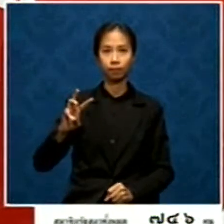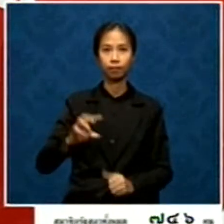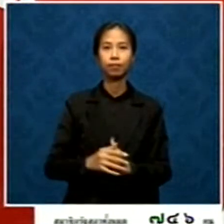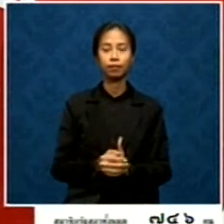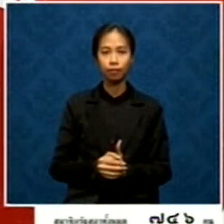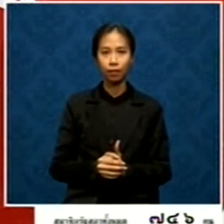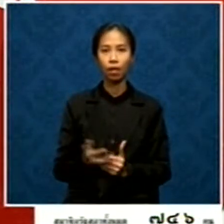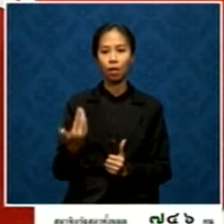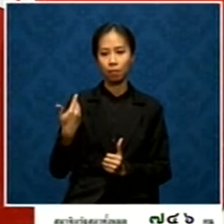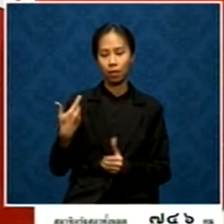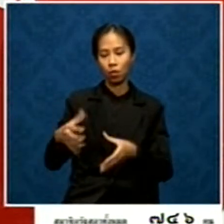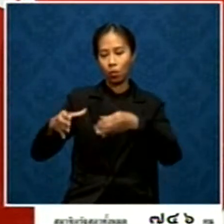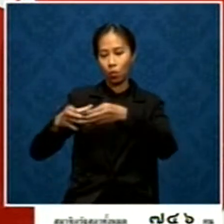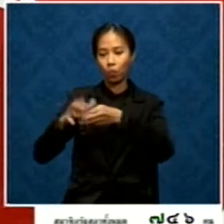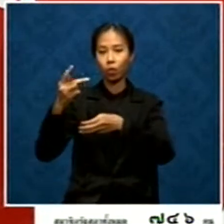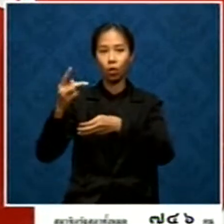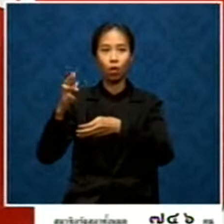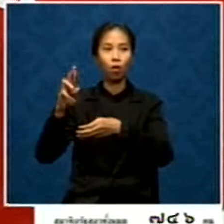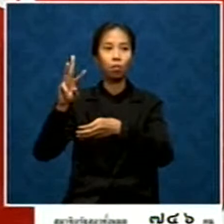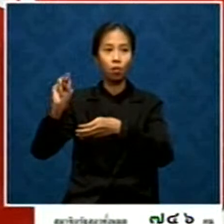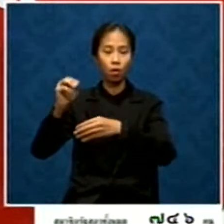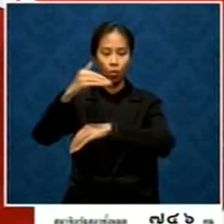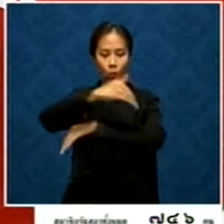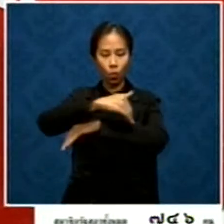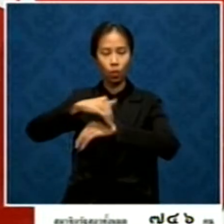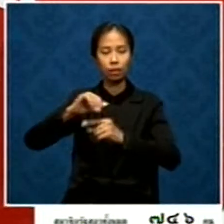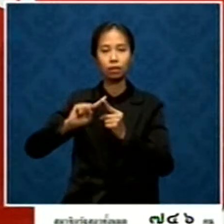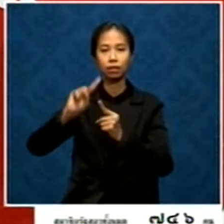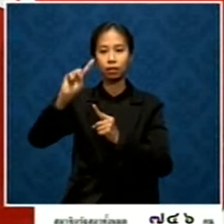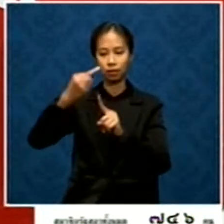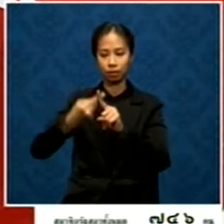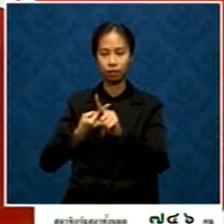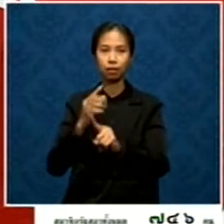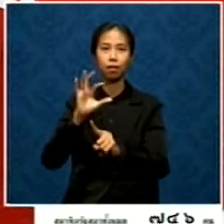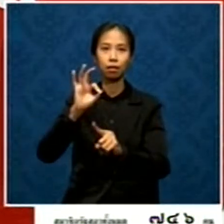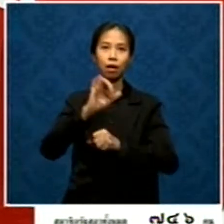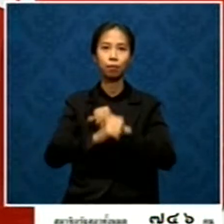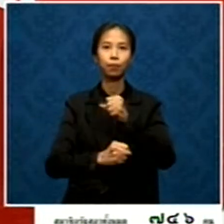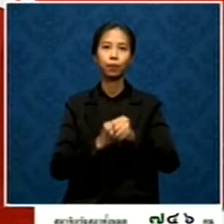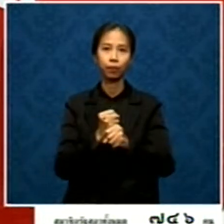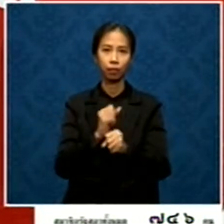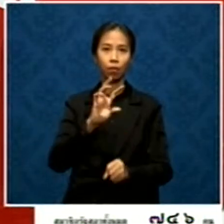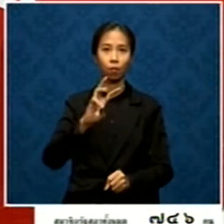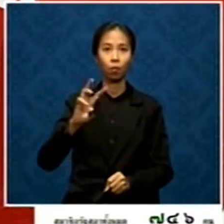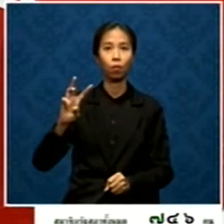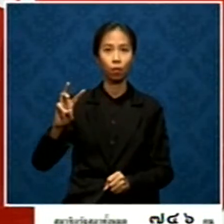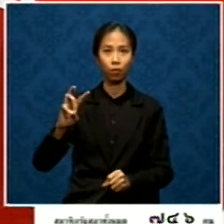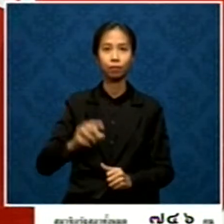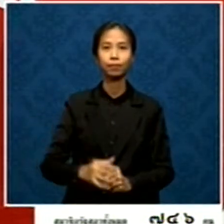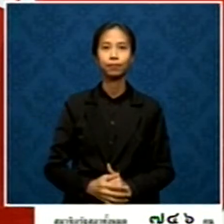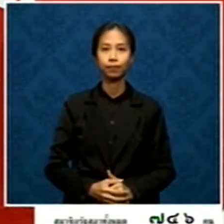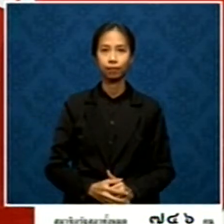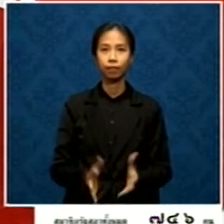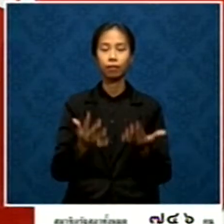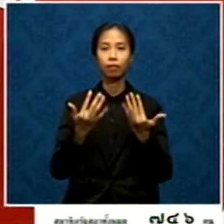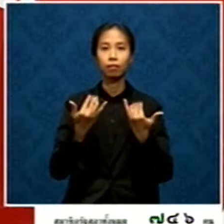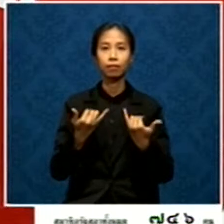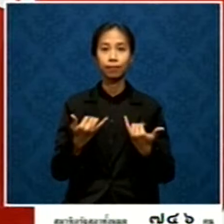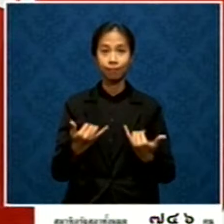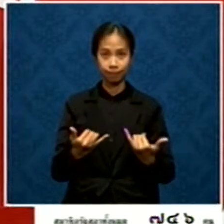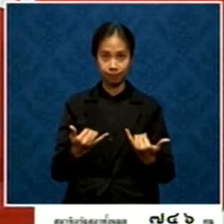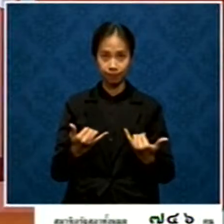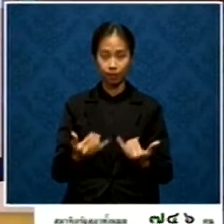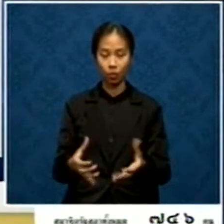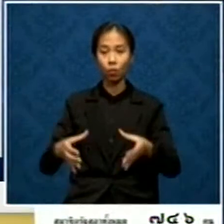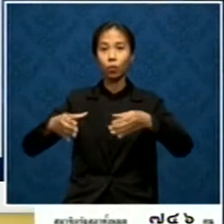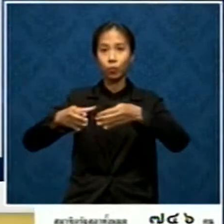แต่งตั้งรัฐมนตรีเมื่อวันที่1กันยายนพุทธศักราช2566นั้นบัดนี้